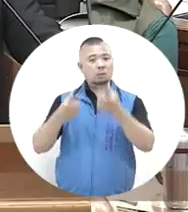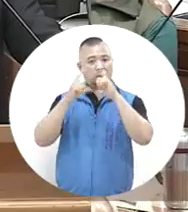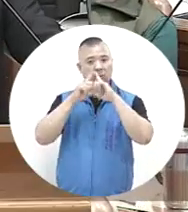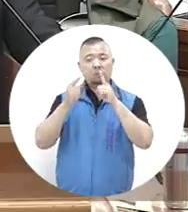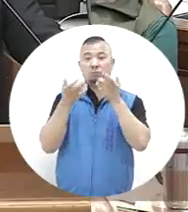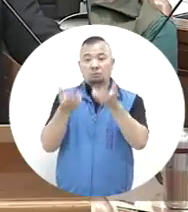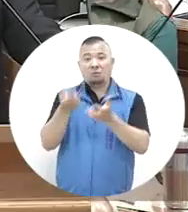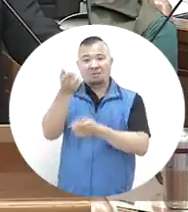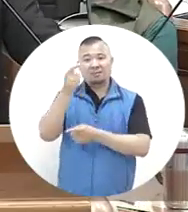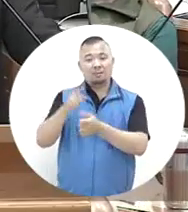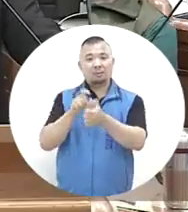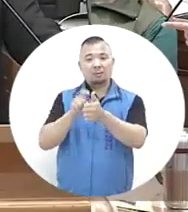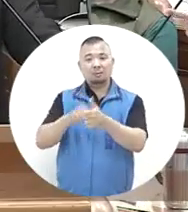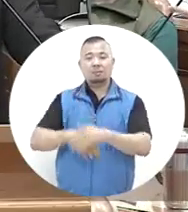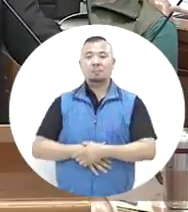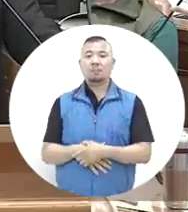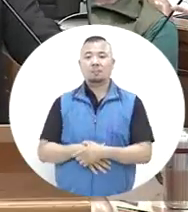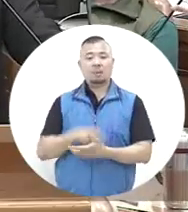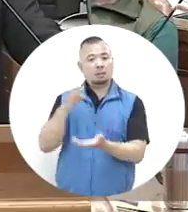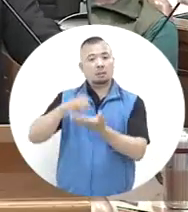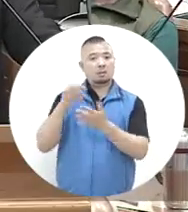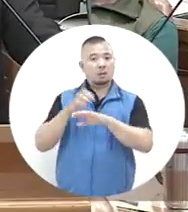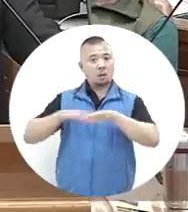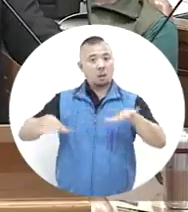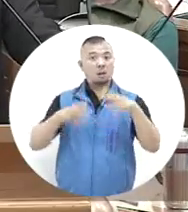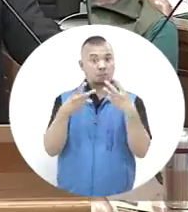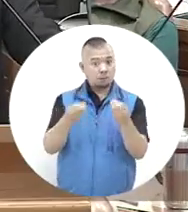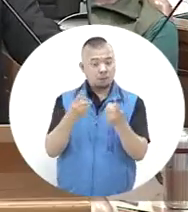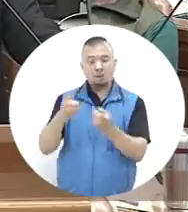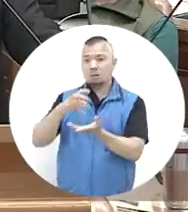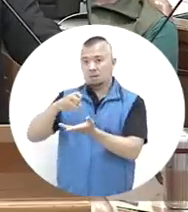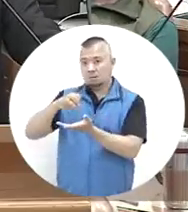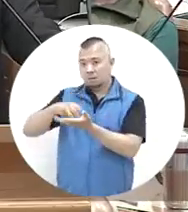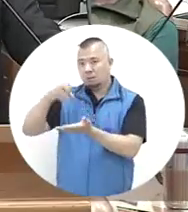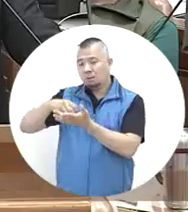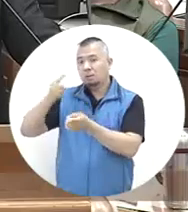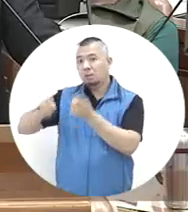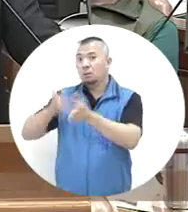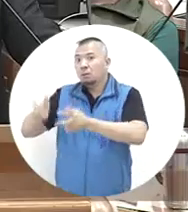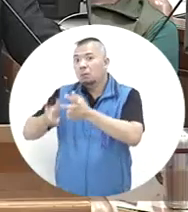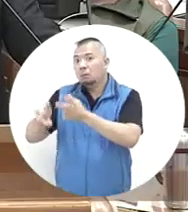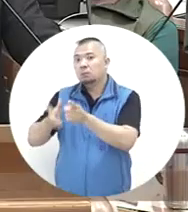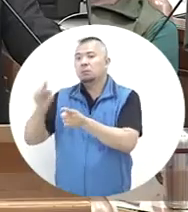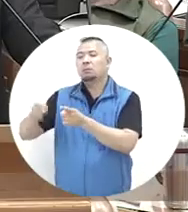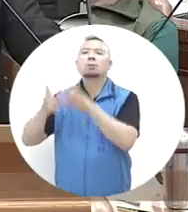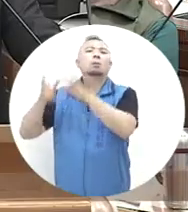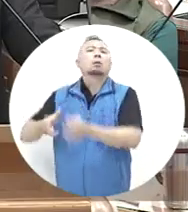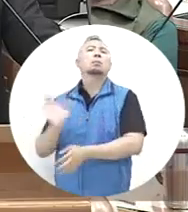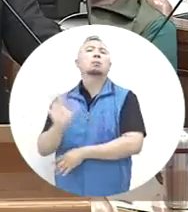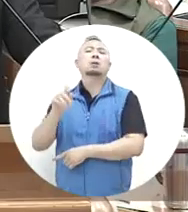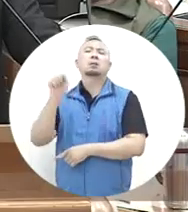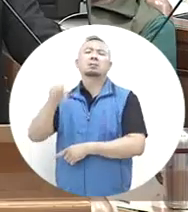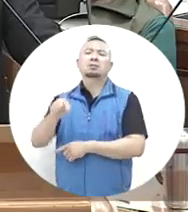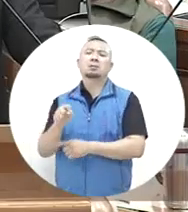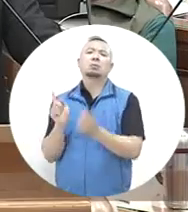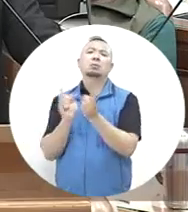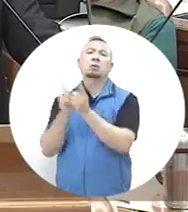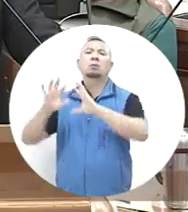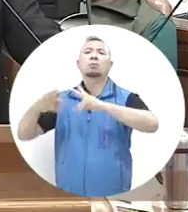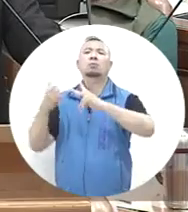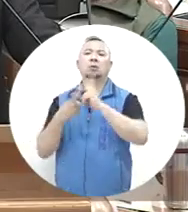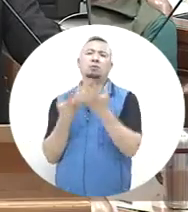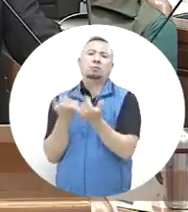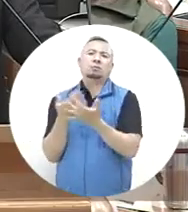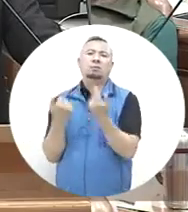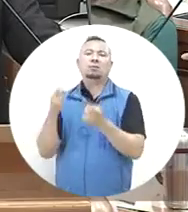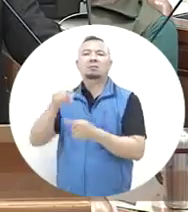没有核安就没有核能，对小学而言这叫做废话。我们一直在叫学生要好好